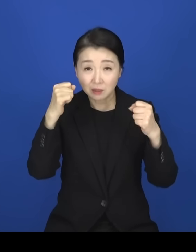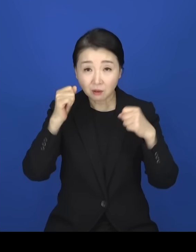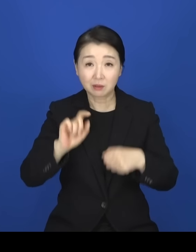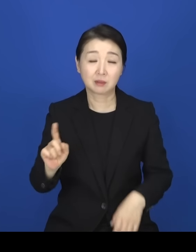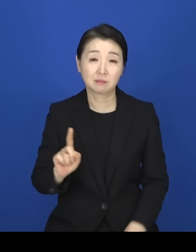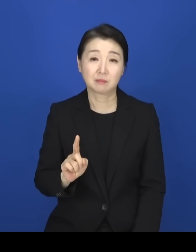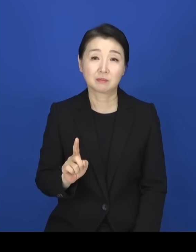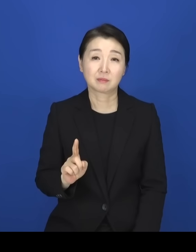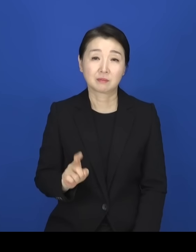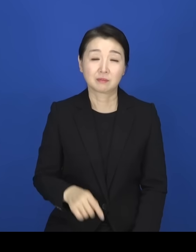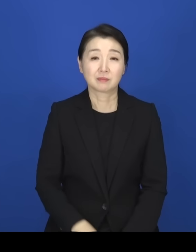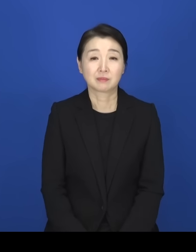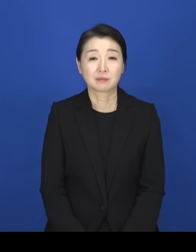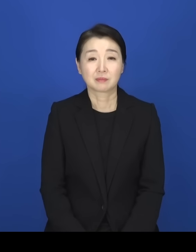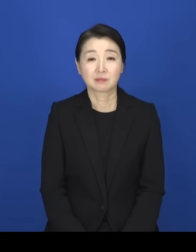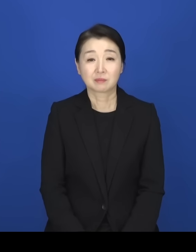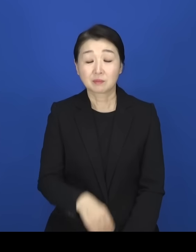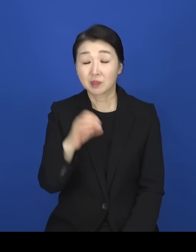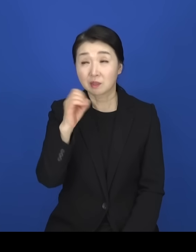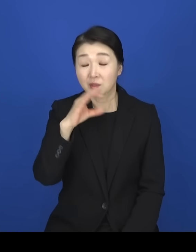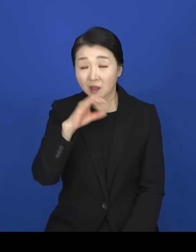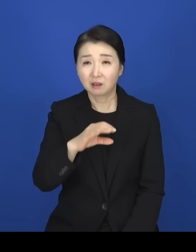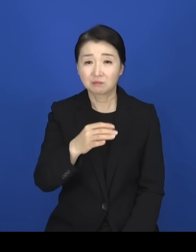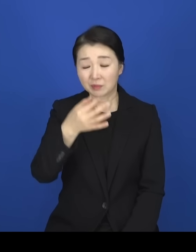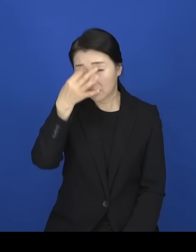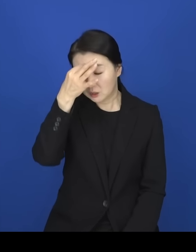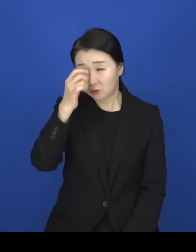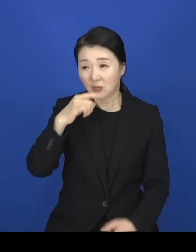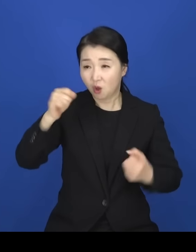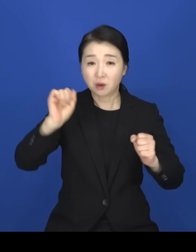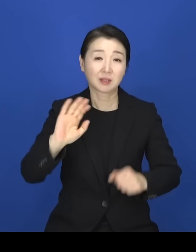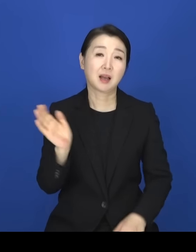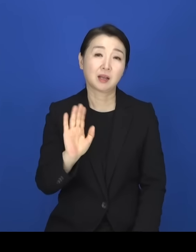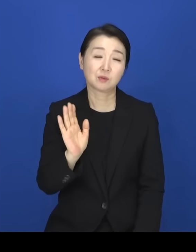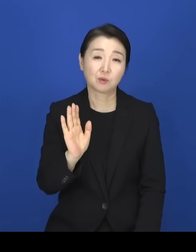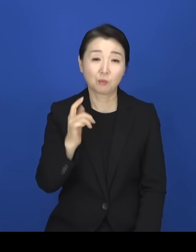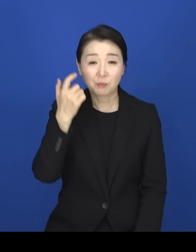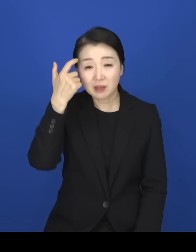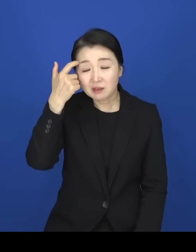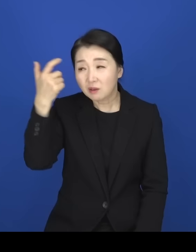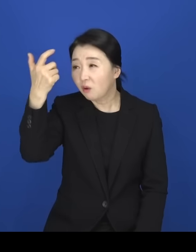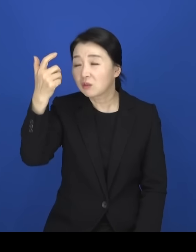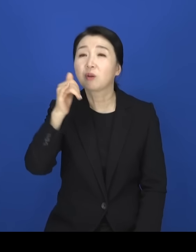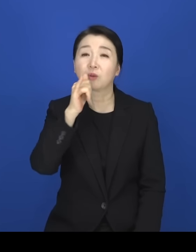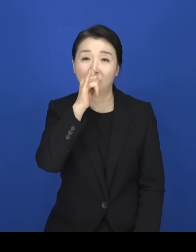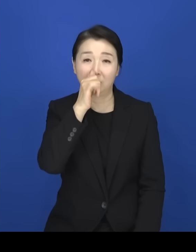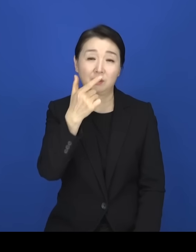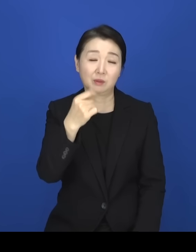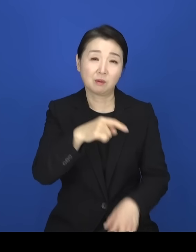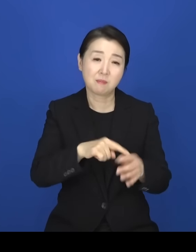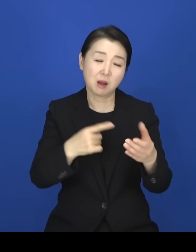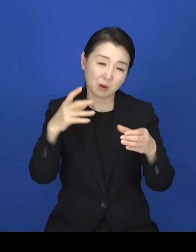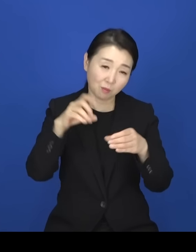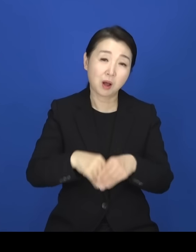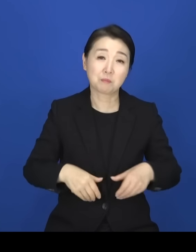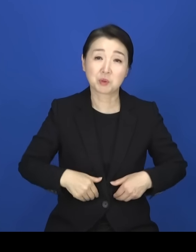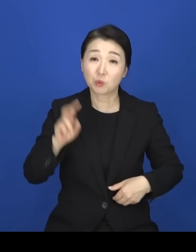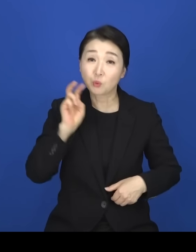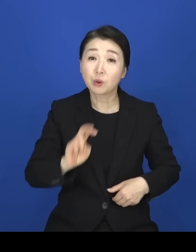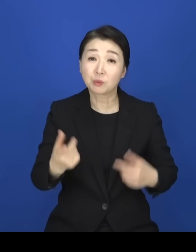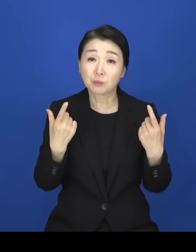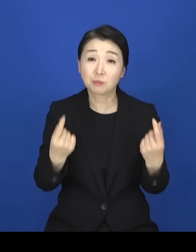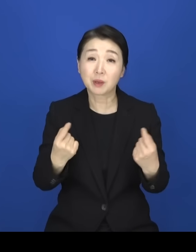게 그냥 단순히 스킬적으로 하는 게 아니라 굉장히 영적인 부분이 있는 거잖아요. 그래요, 마음을 그래요. 많이 담고 노래도